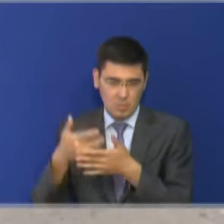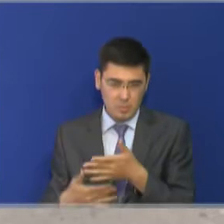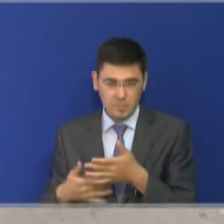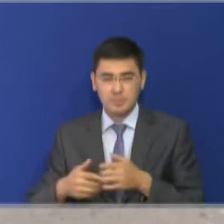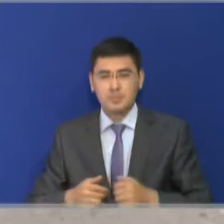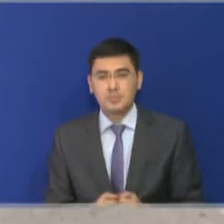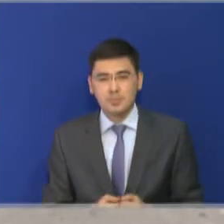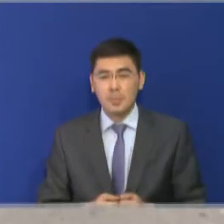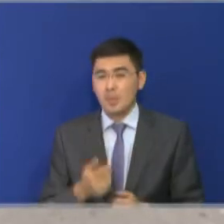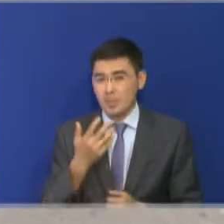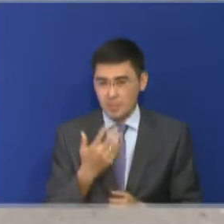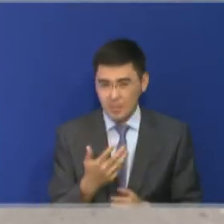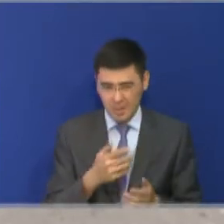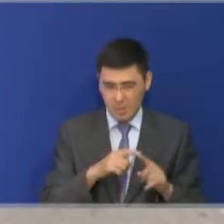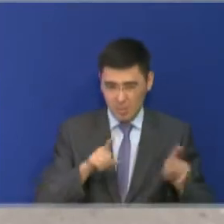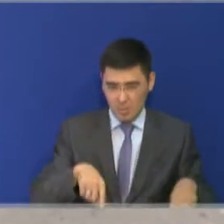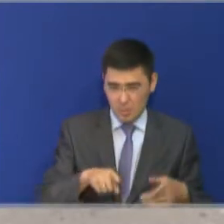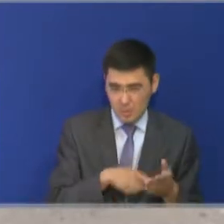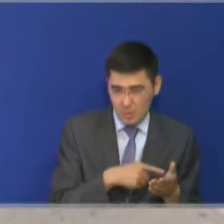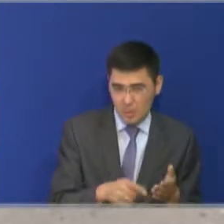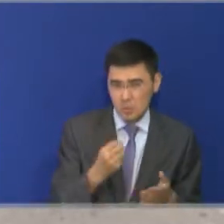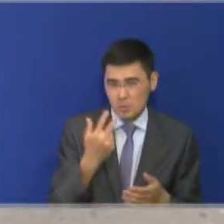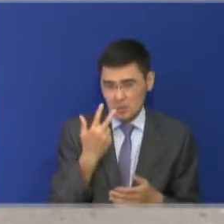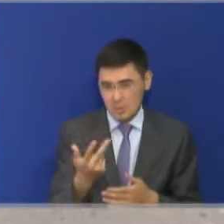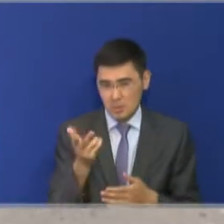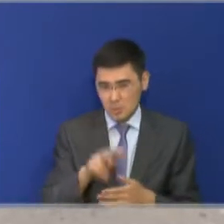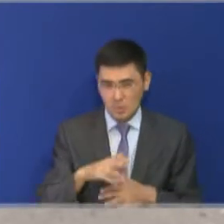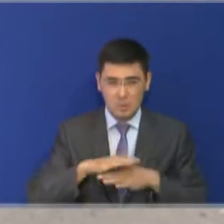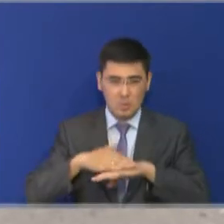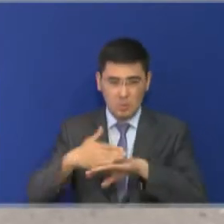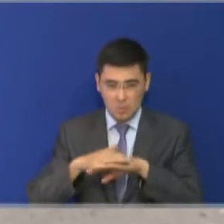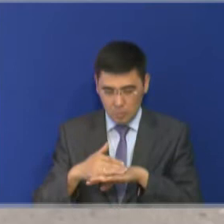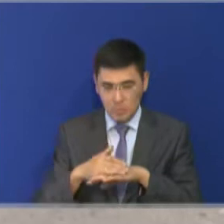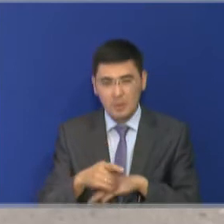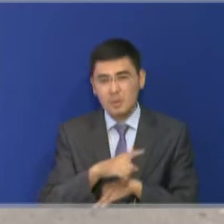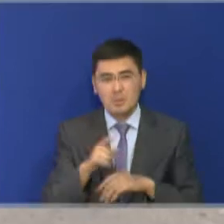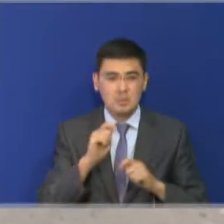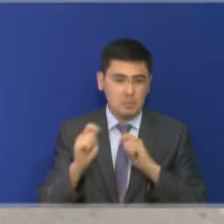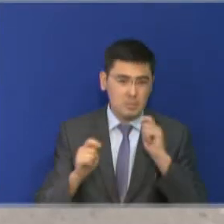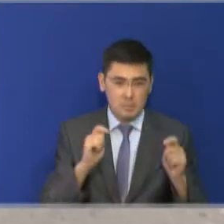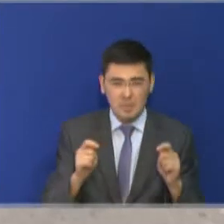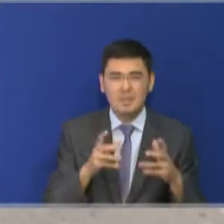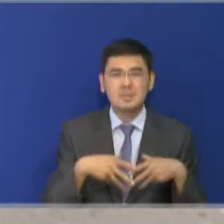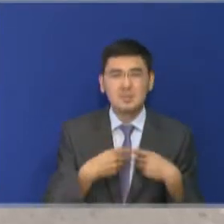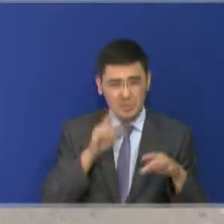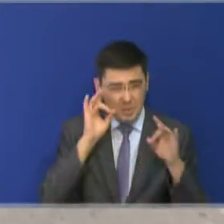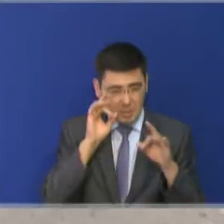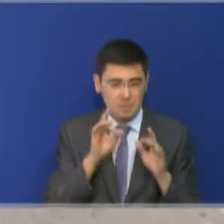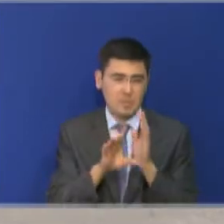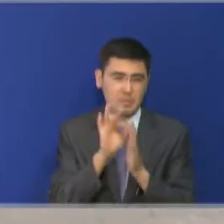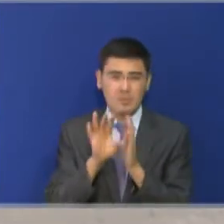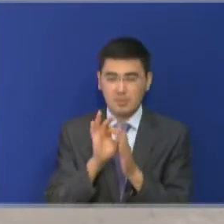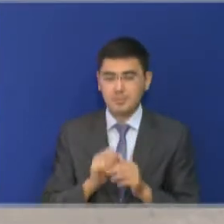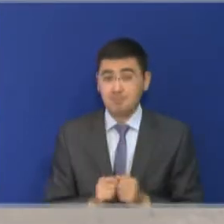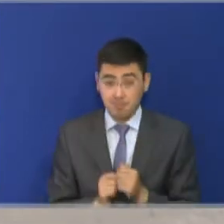бойынша 5 планшет және 3 ноутбук бөлінді. Жеткіншектер көп балалы және аз қамтылған отбасыларынан таңдалды. Бұлар бір ретте көмек